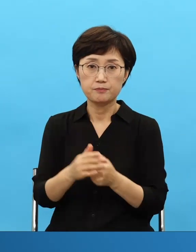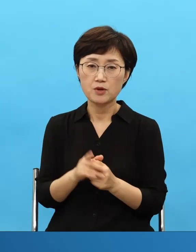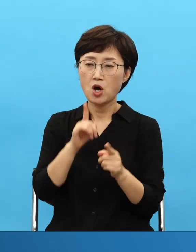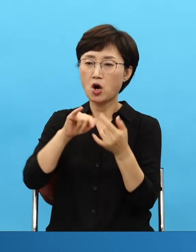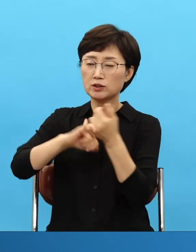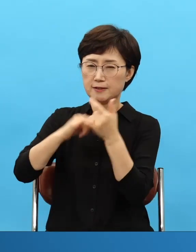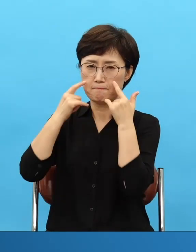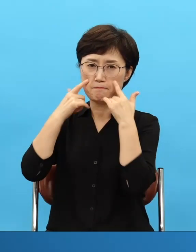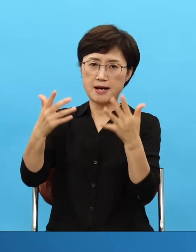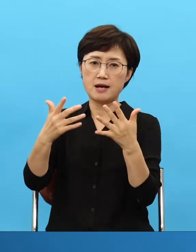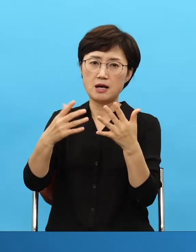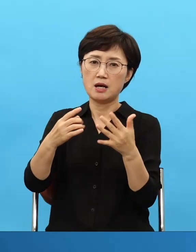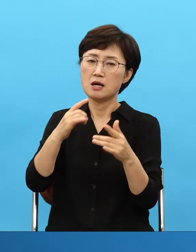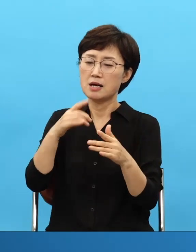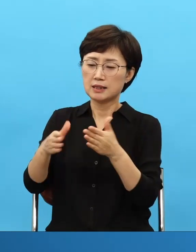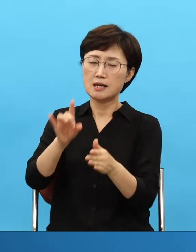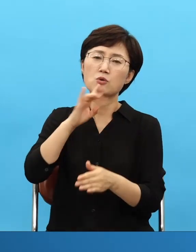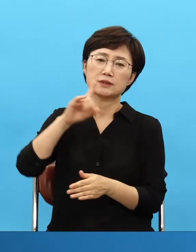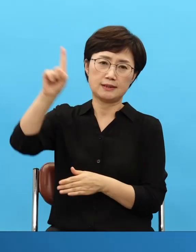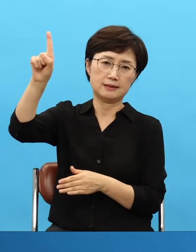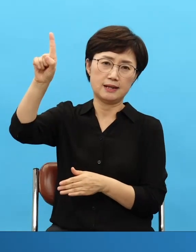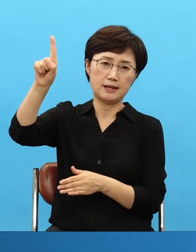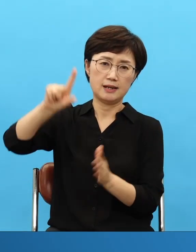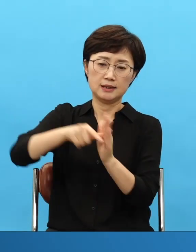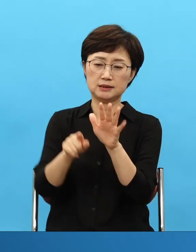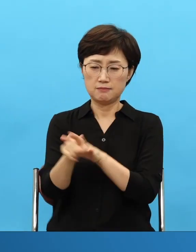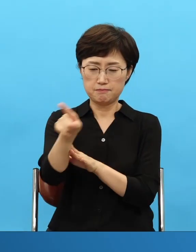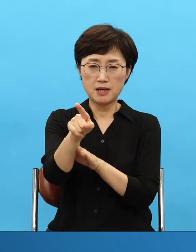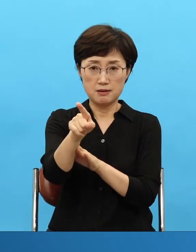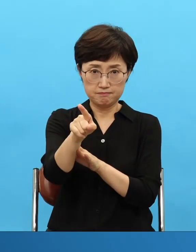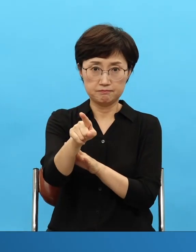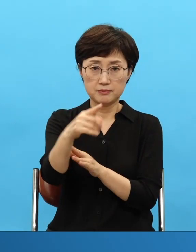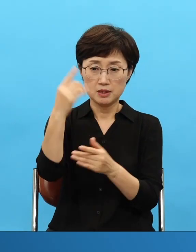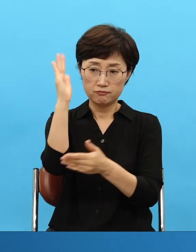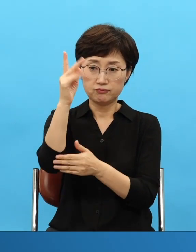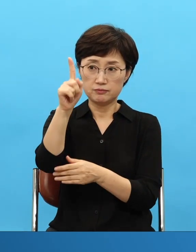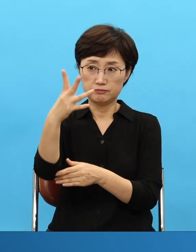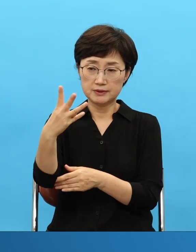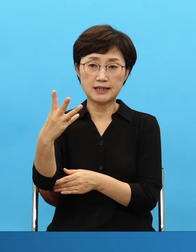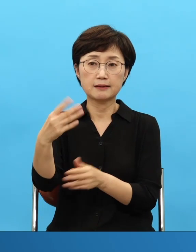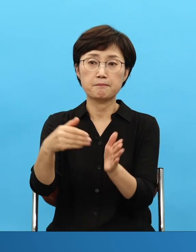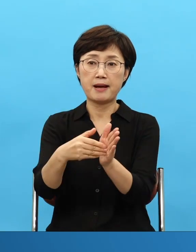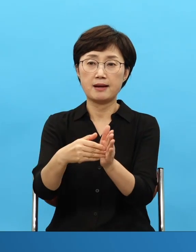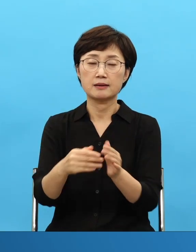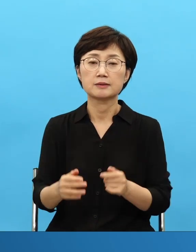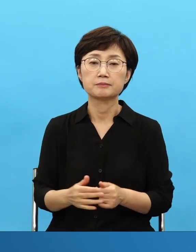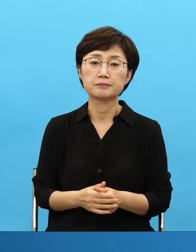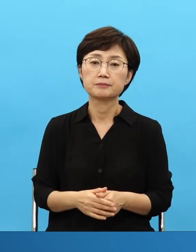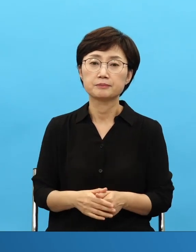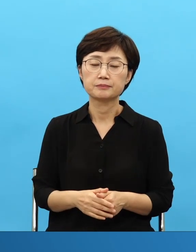유일한 길 영적 서밋, 시대를 앞서가라는 제목으로 3강의 메시지를 전했습니다.